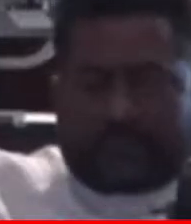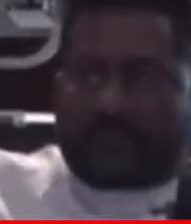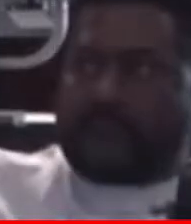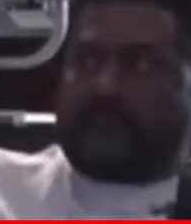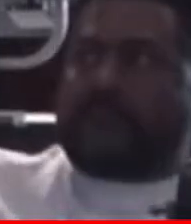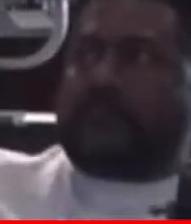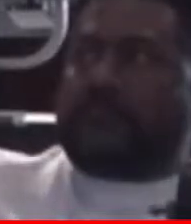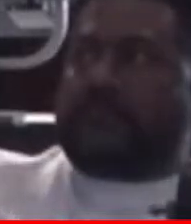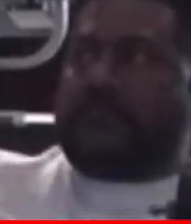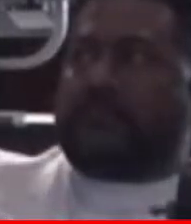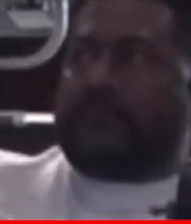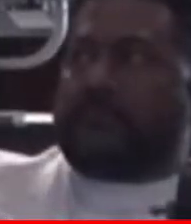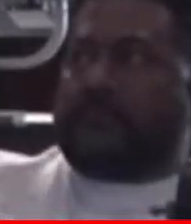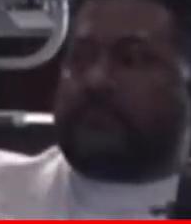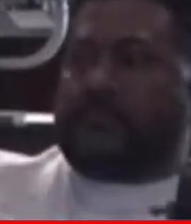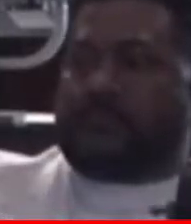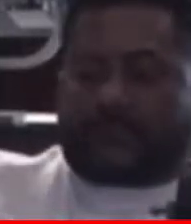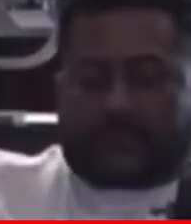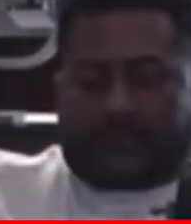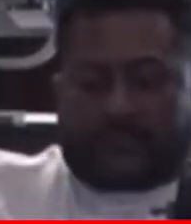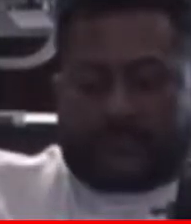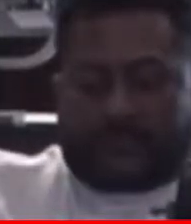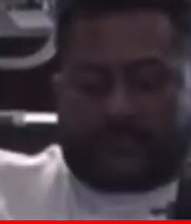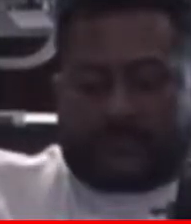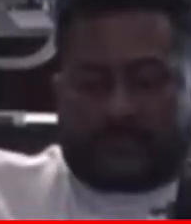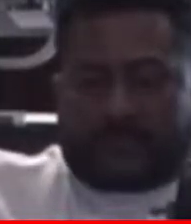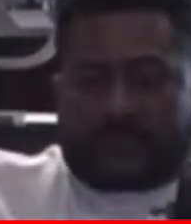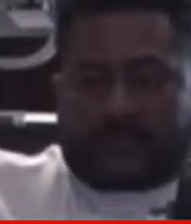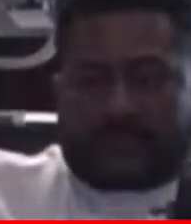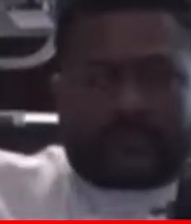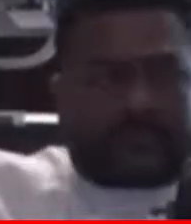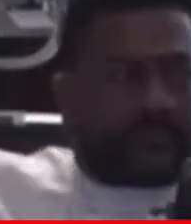දෙනායකට සහෝදරයෝ වගේ සහෝදර කැලක් වගේ එකතු වෙමි කියන එක.